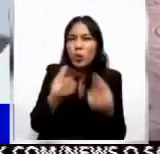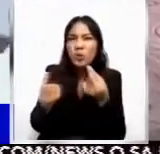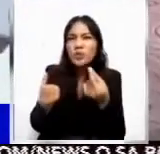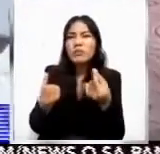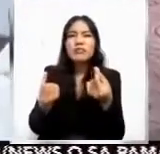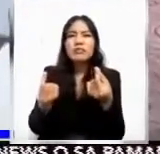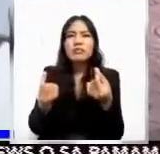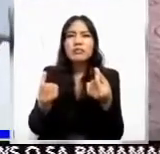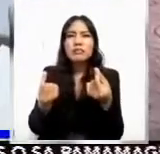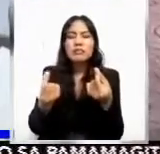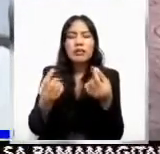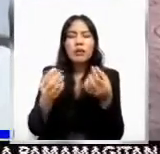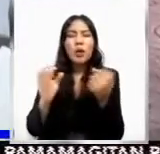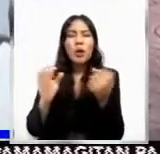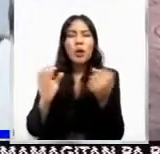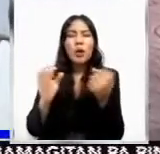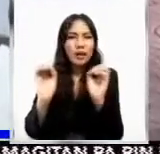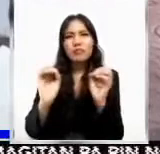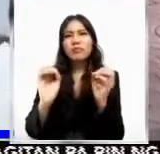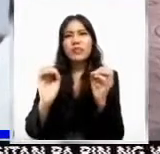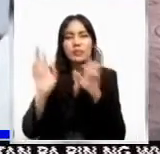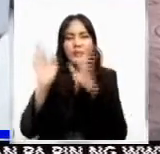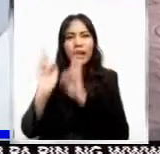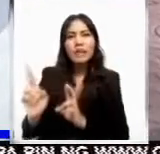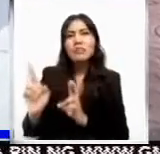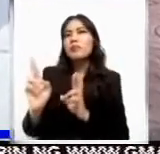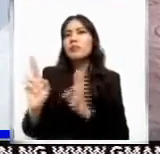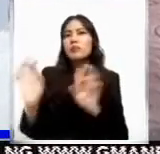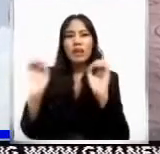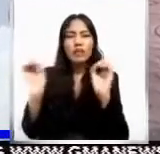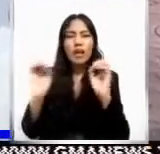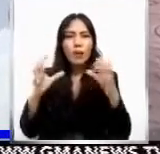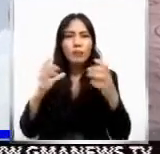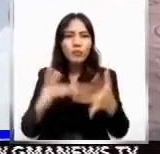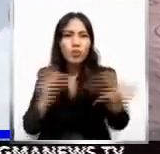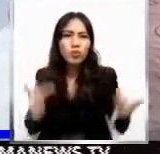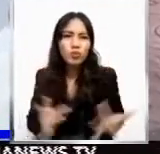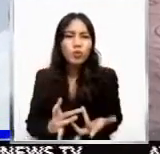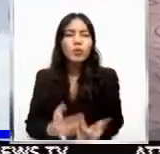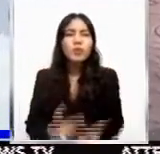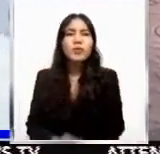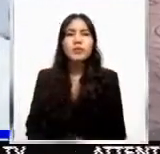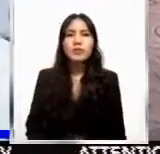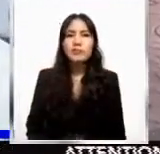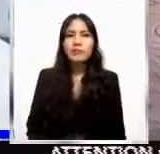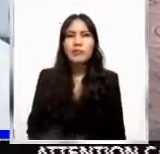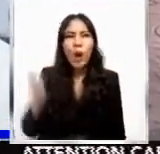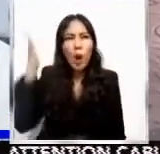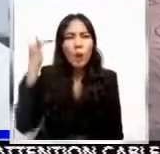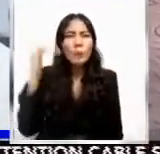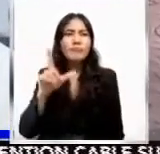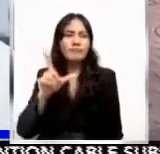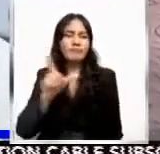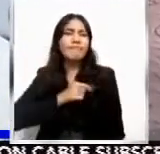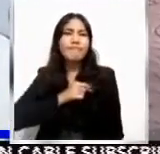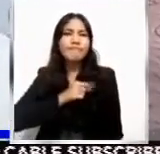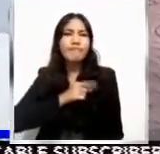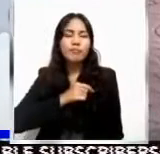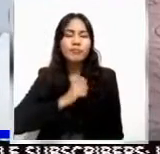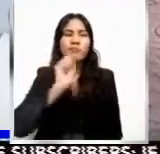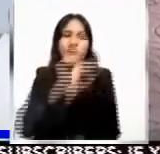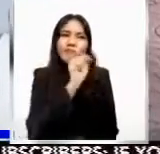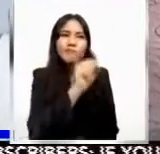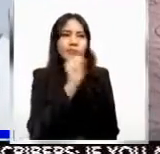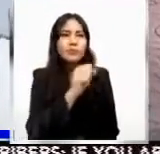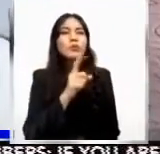kaluluwa. Oo nga. Mm. Ayan. Sana makonsensya siya, ate. Opo, talagang sabi nga ni Father